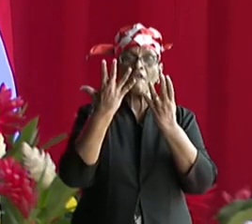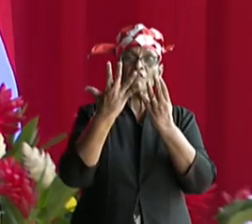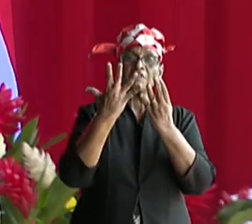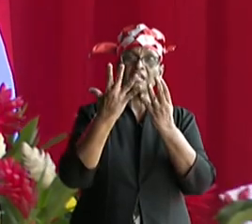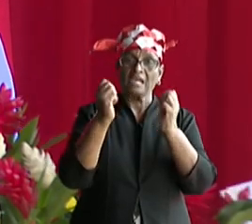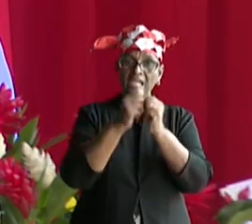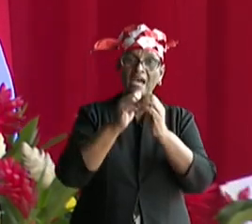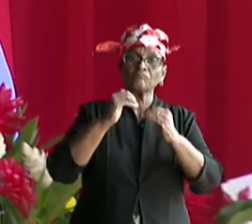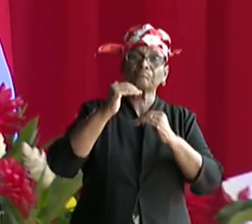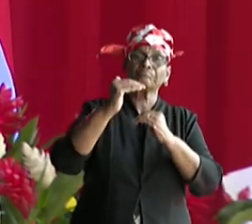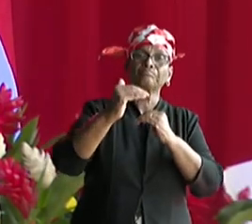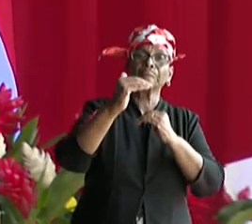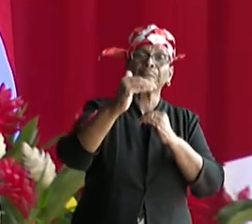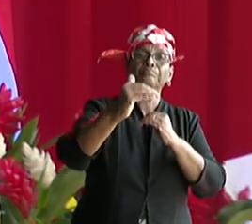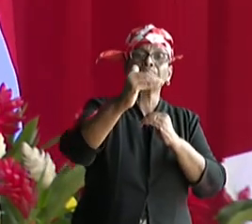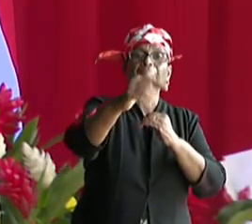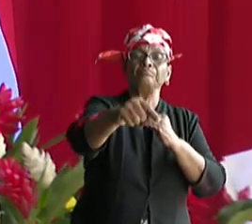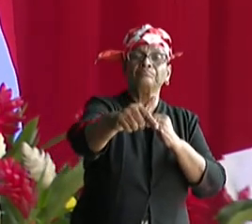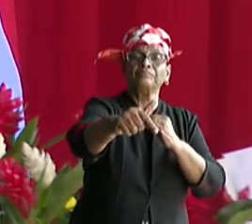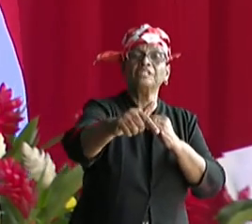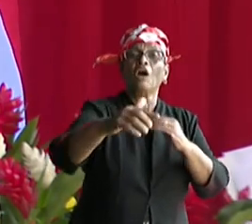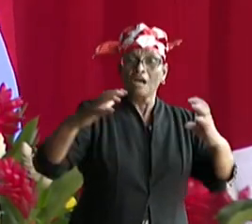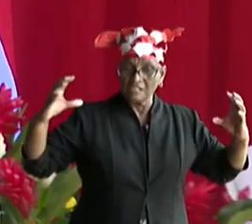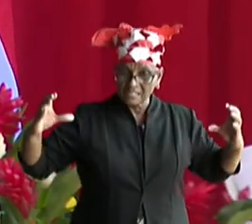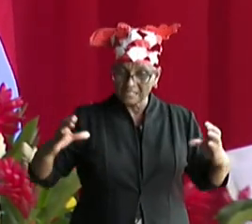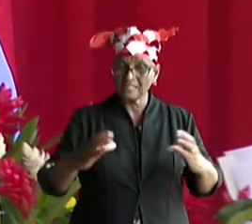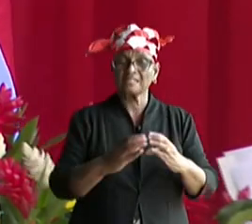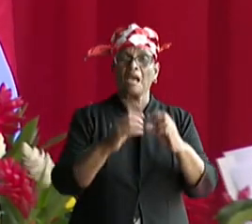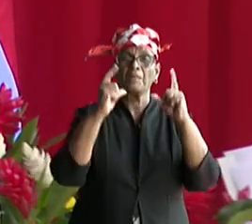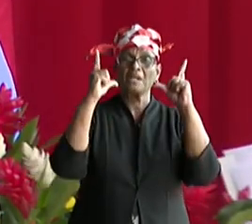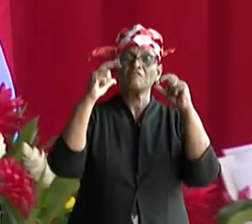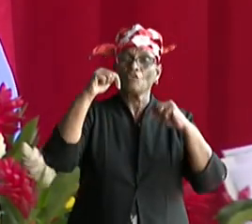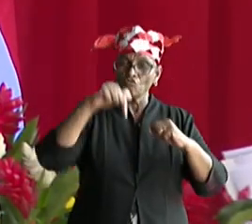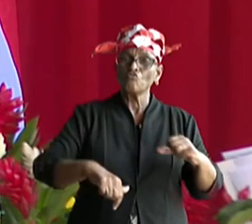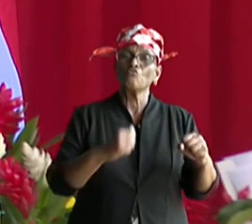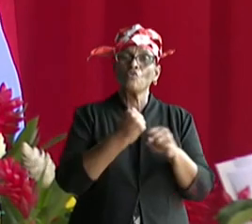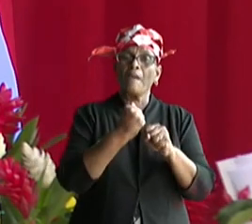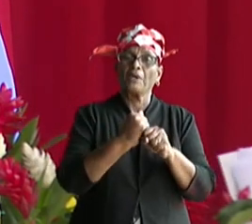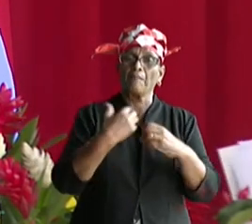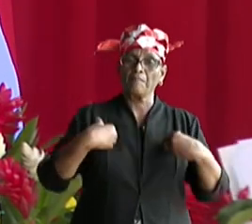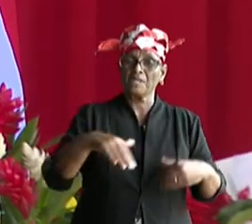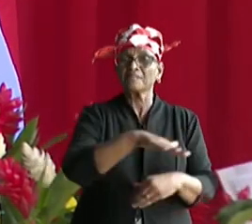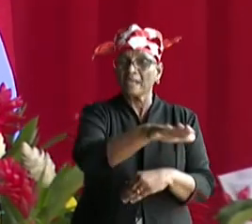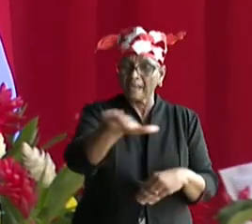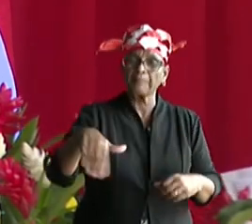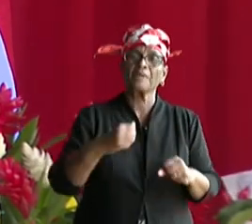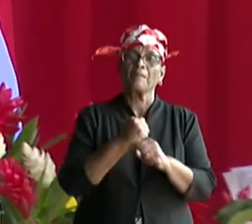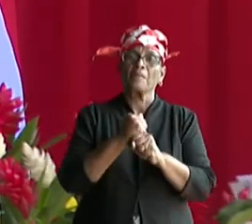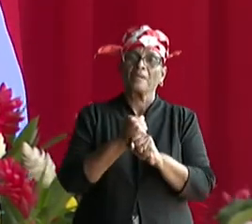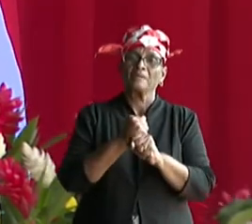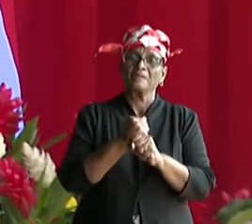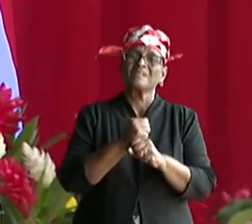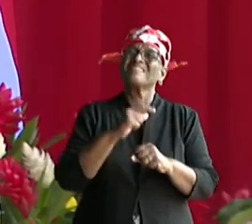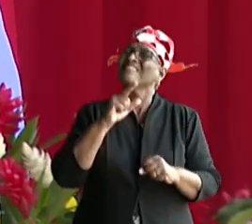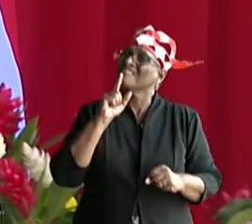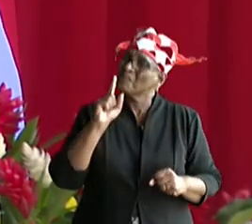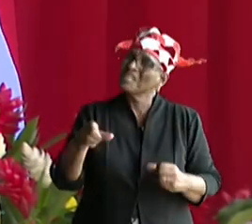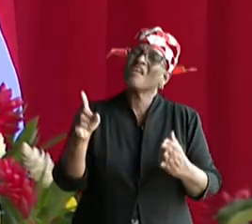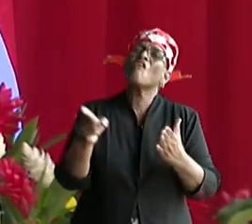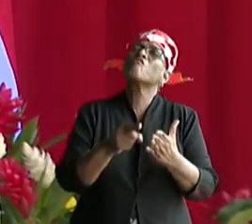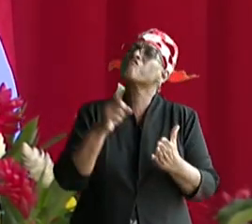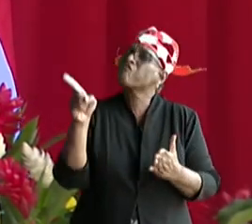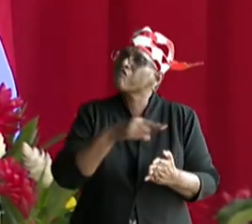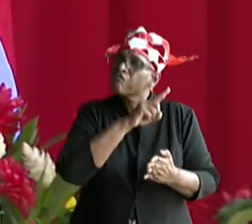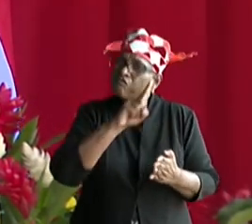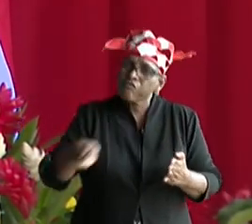voorzitter, waarbij fouten die wij als samenleving hebben gemaakt, die wij als volk hebben gemaakt, dat wij die fouten in ieder